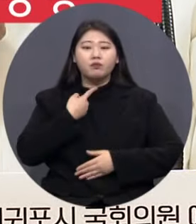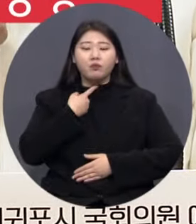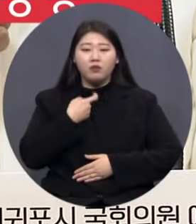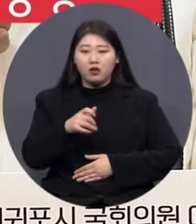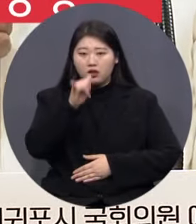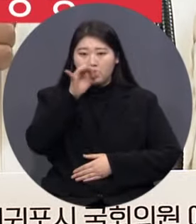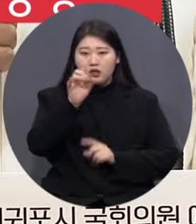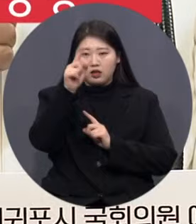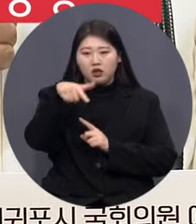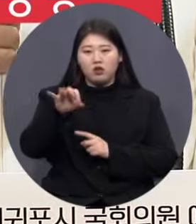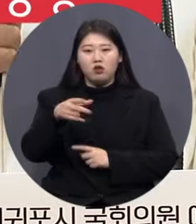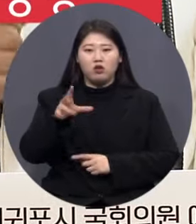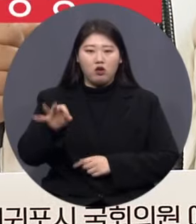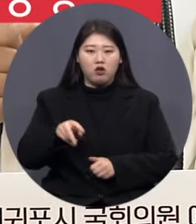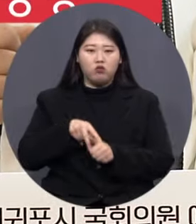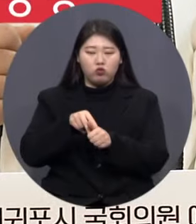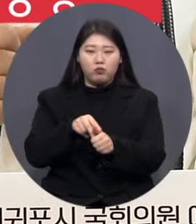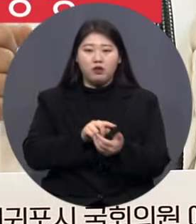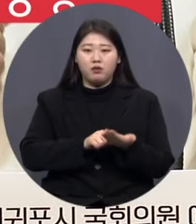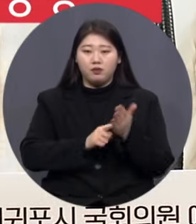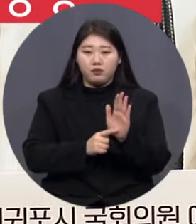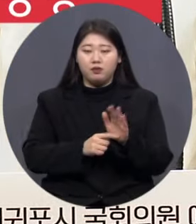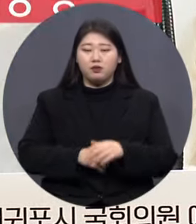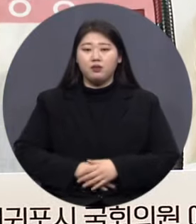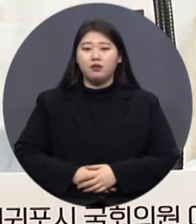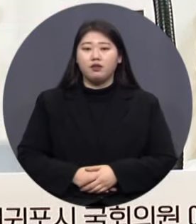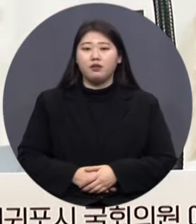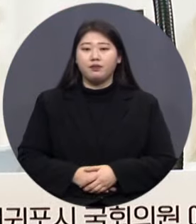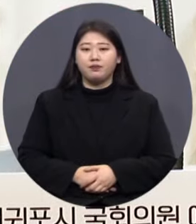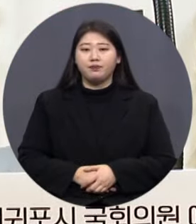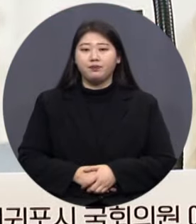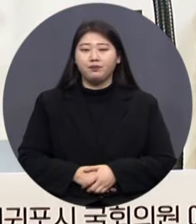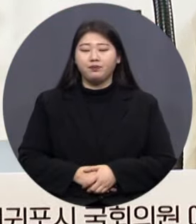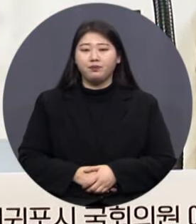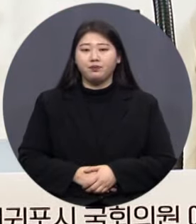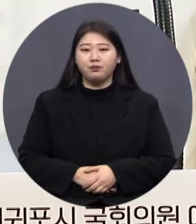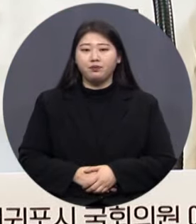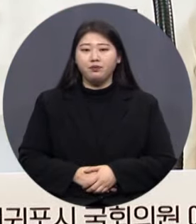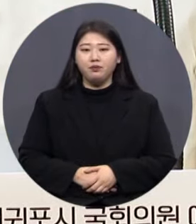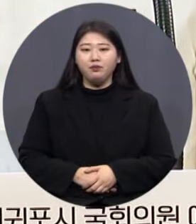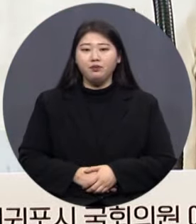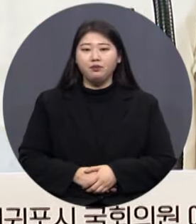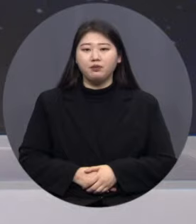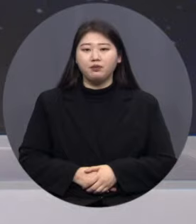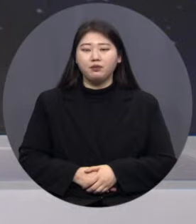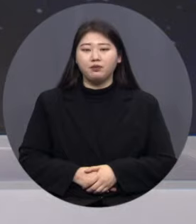예비 후보가 출마를 선언했습니다 MBC 뉴스 이현입니다